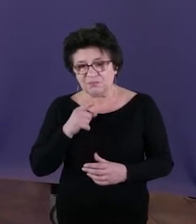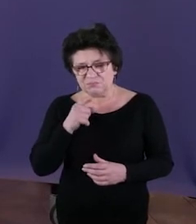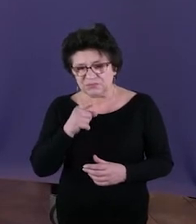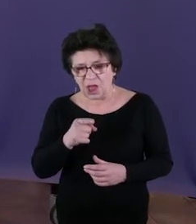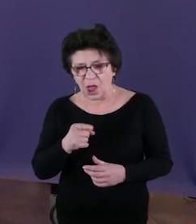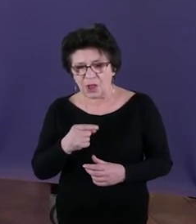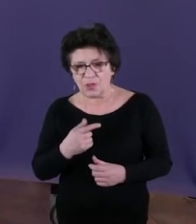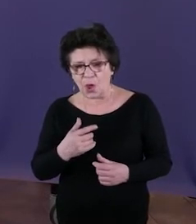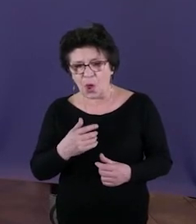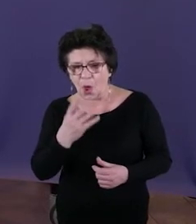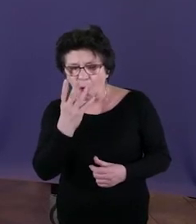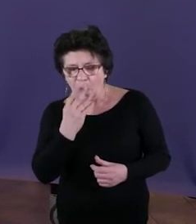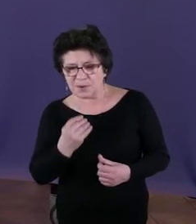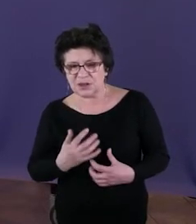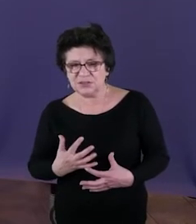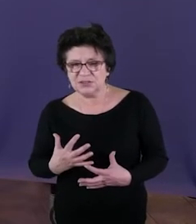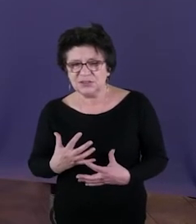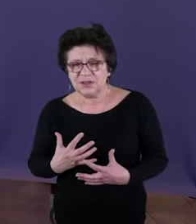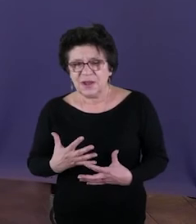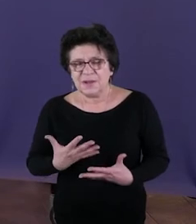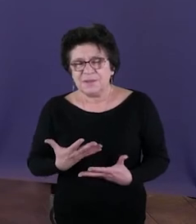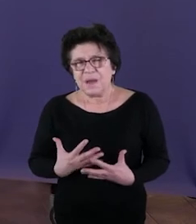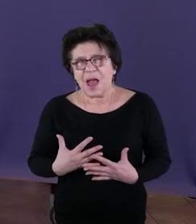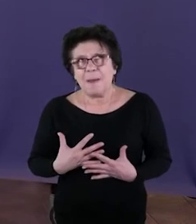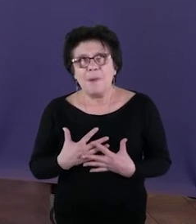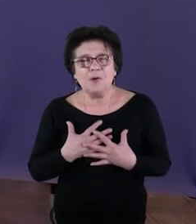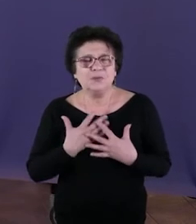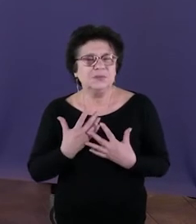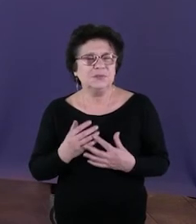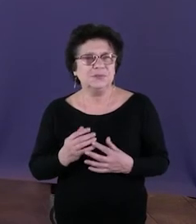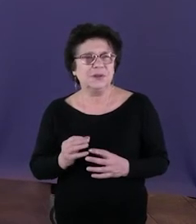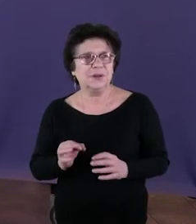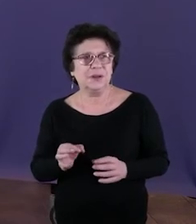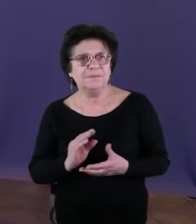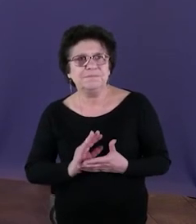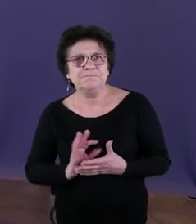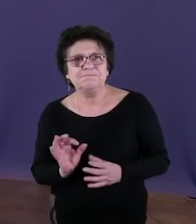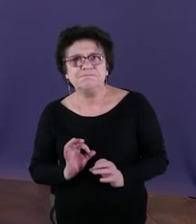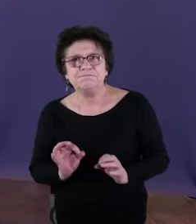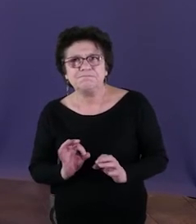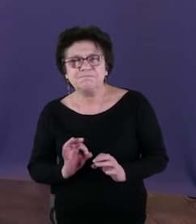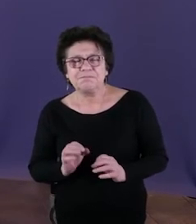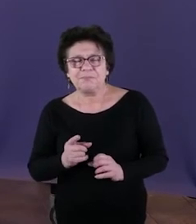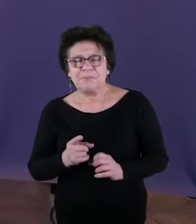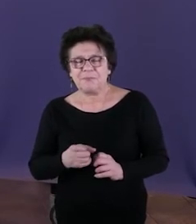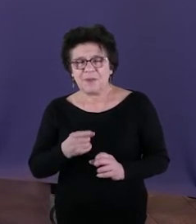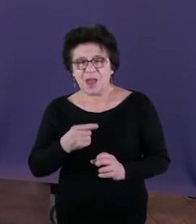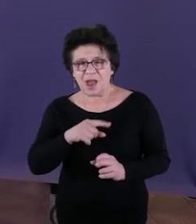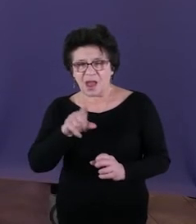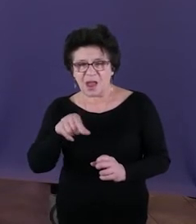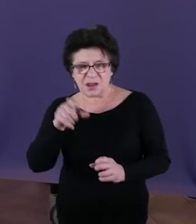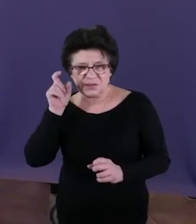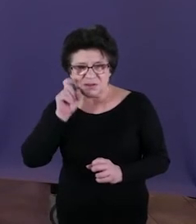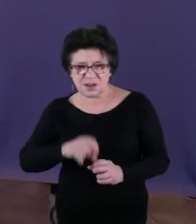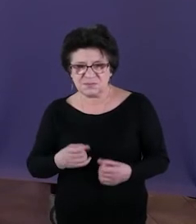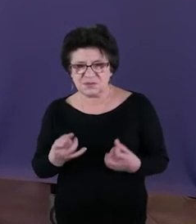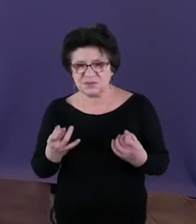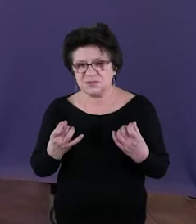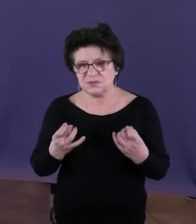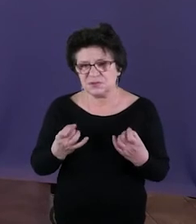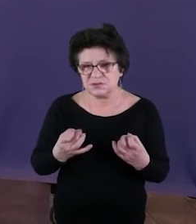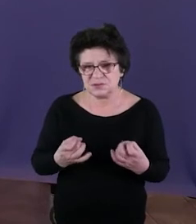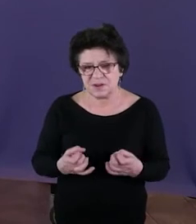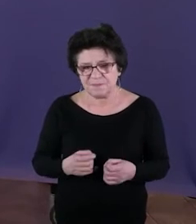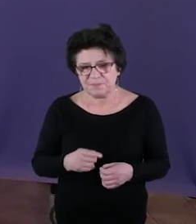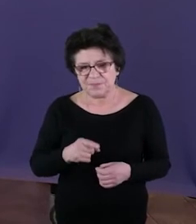oczywiście negatywne po stronie niemieckiej ponieważ pisano w gazetach berlińskich był wystawiony w Niemczech pojeździł po całej Europie